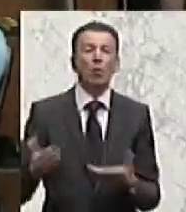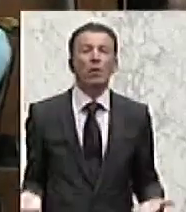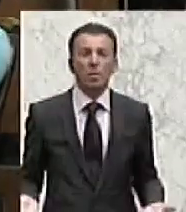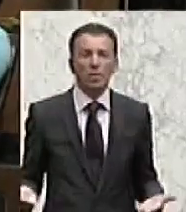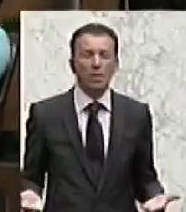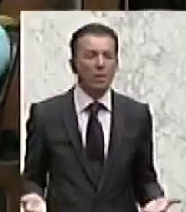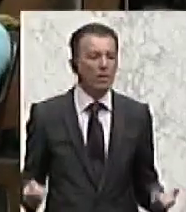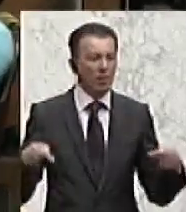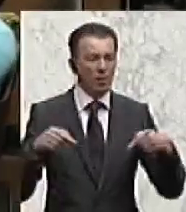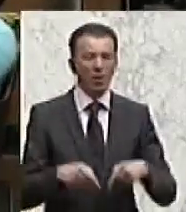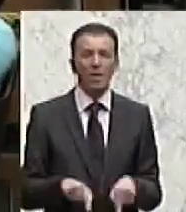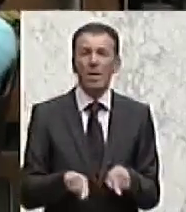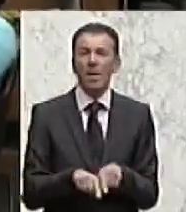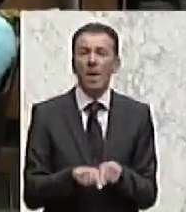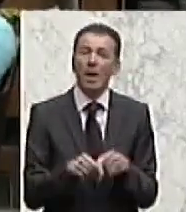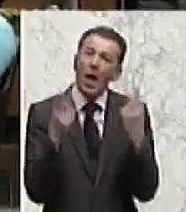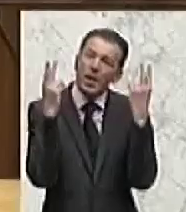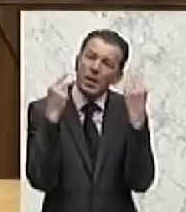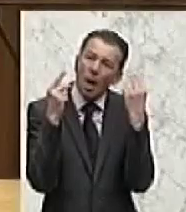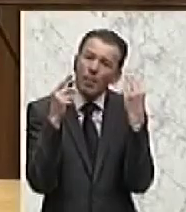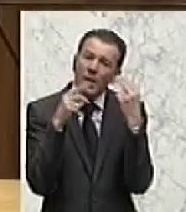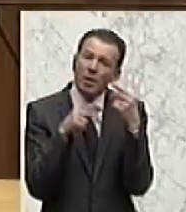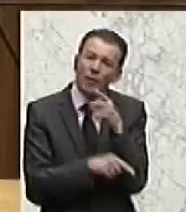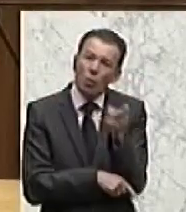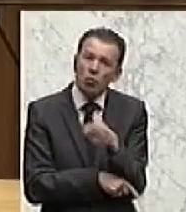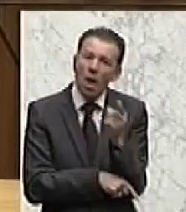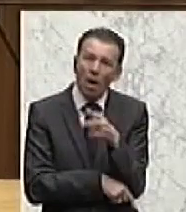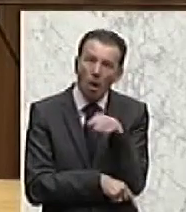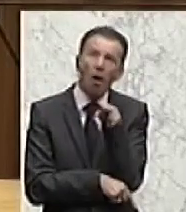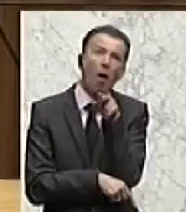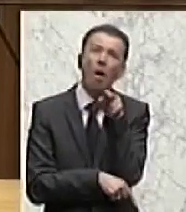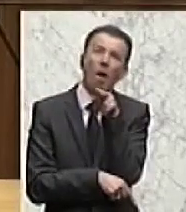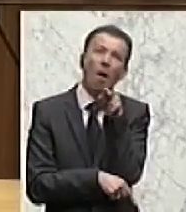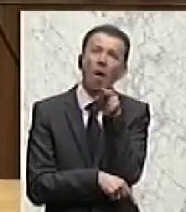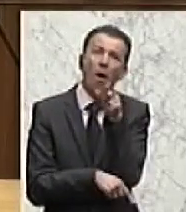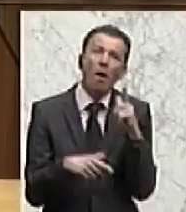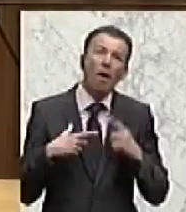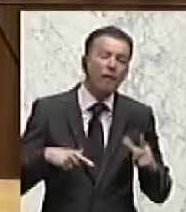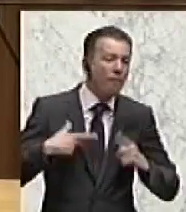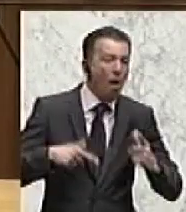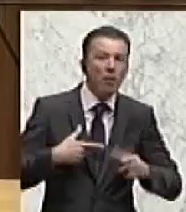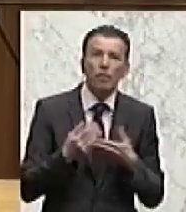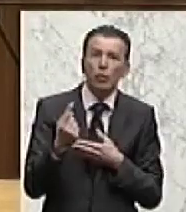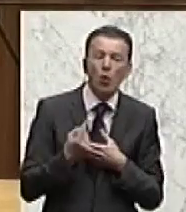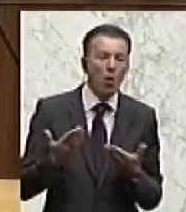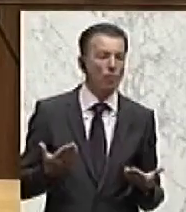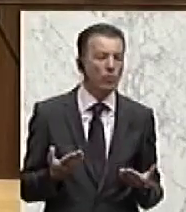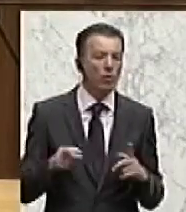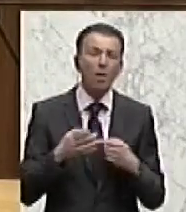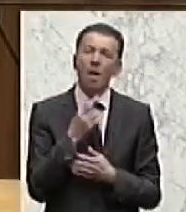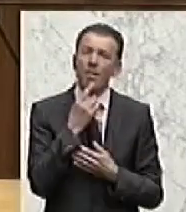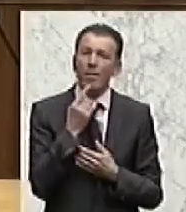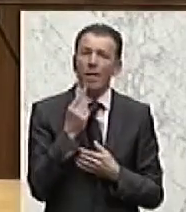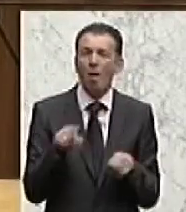wie das Kaninchen vor der Schlange, warten darauf, was in weiterer Konsequenz Verhandlungsmasse werden wird und werden das genauso wie in allen